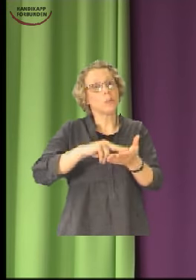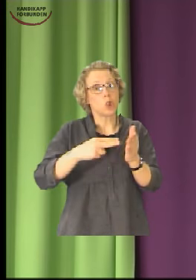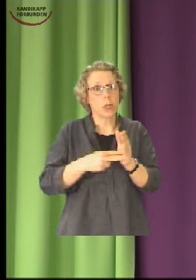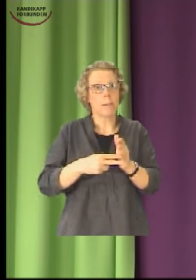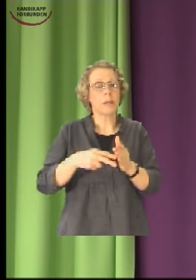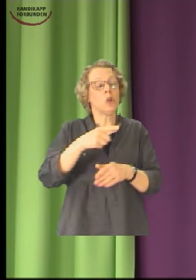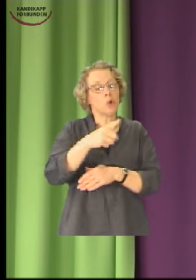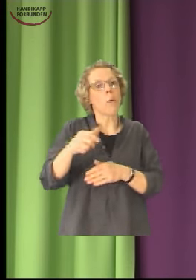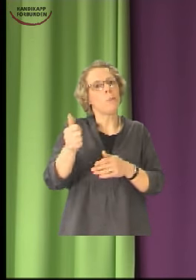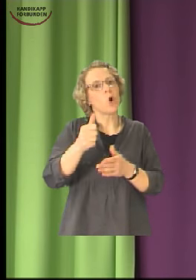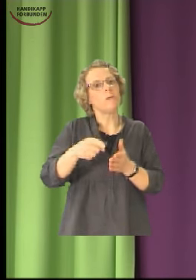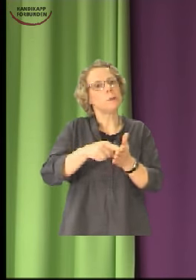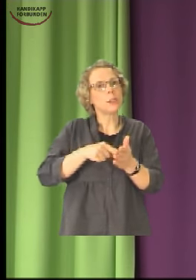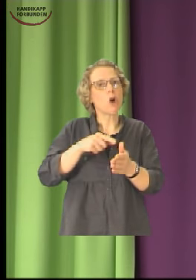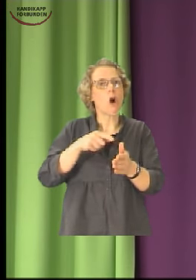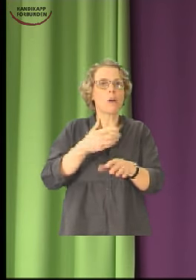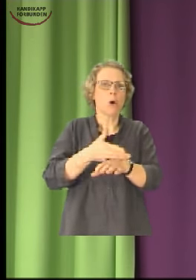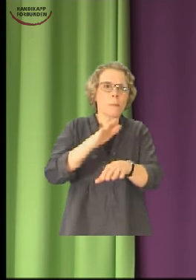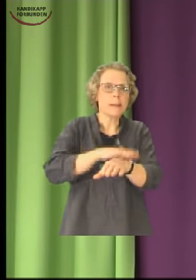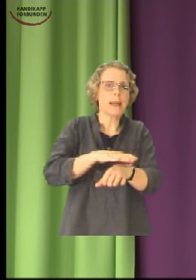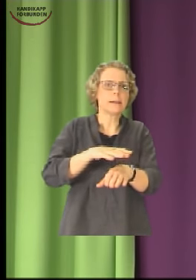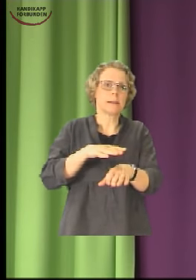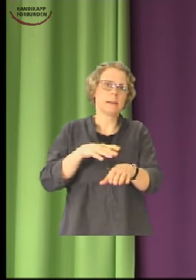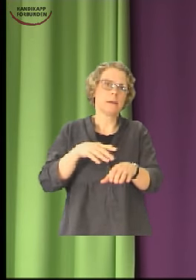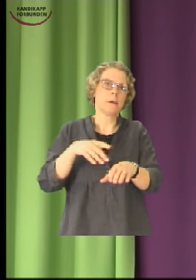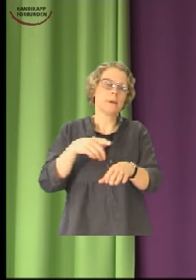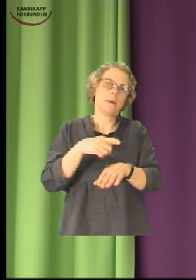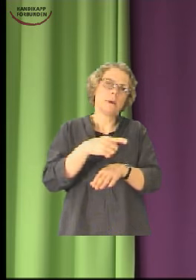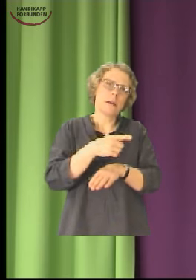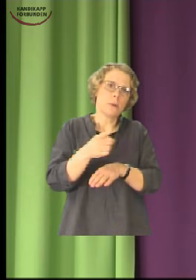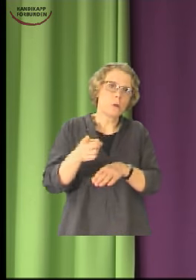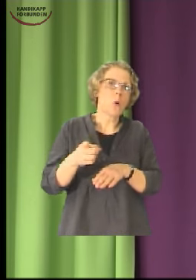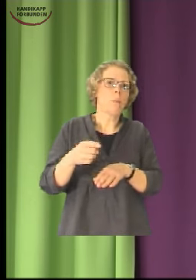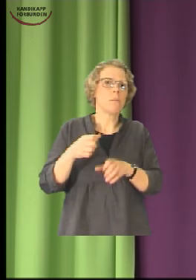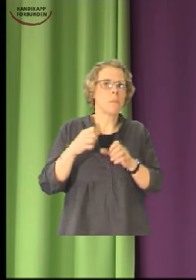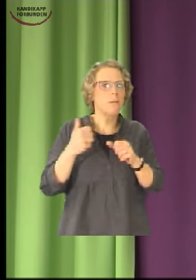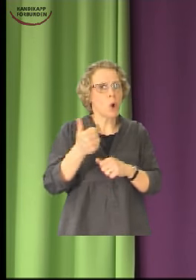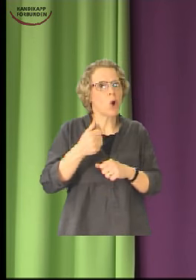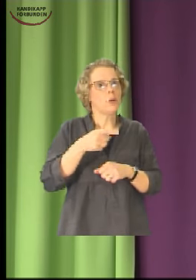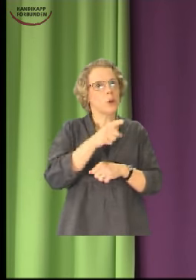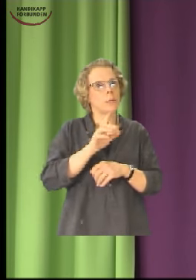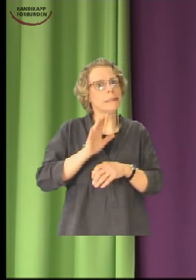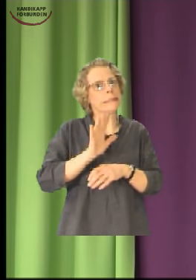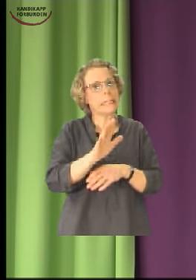ska ju gå till sin reumatiker, de ska ju gå till sin liksom, specialistfunktion.